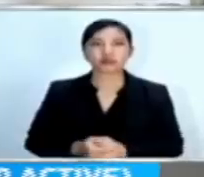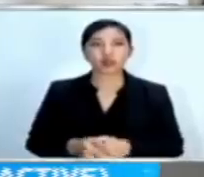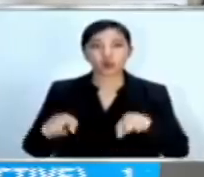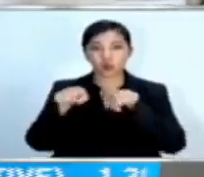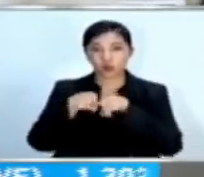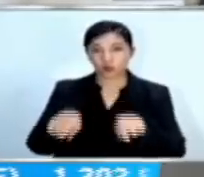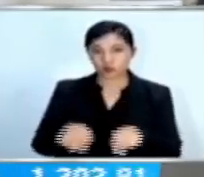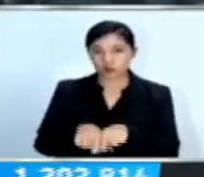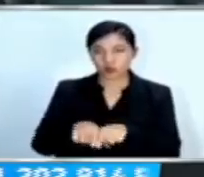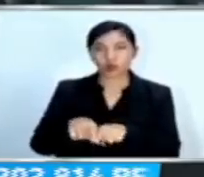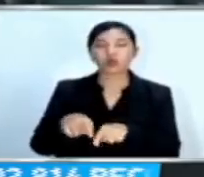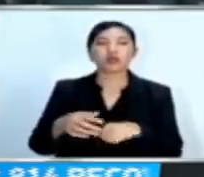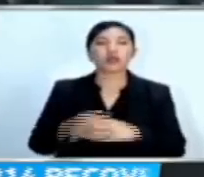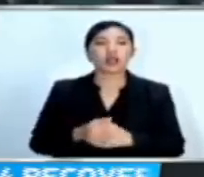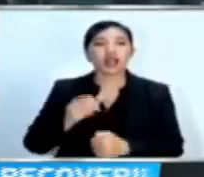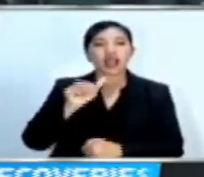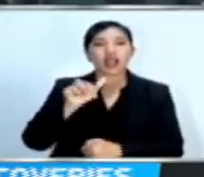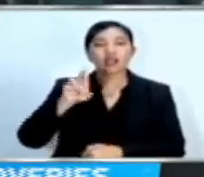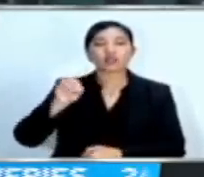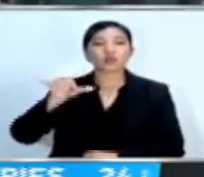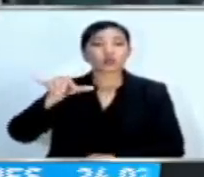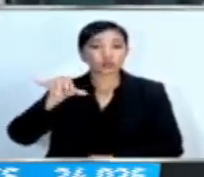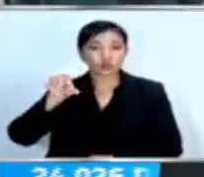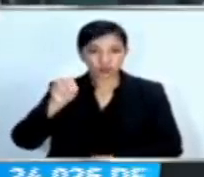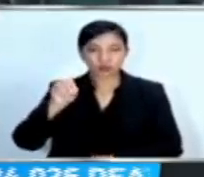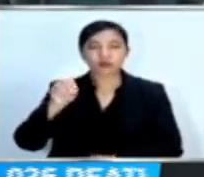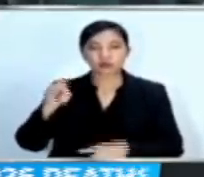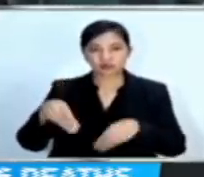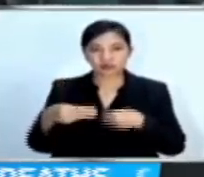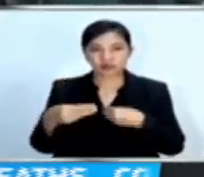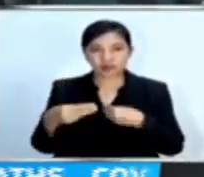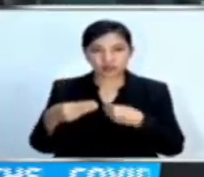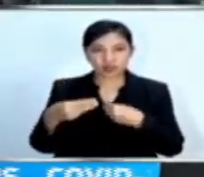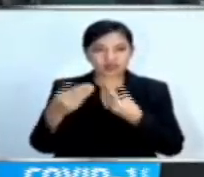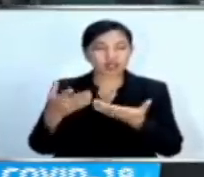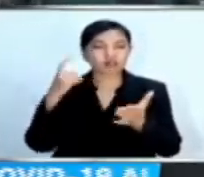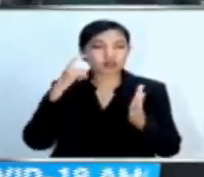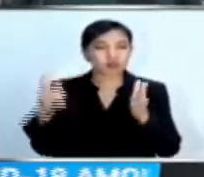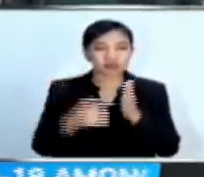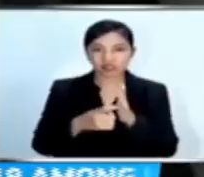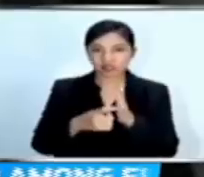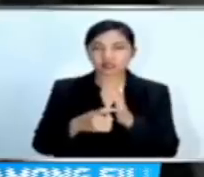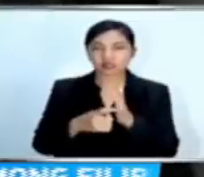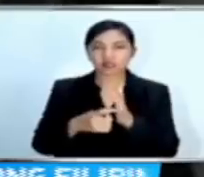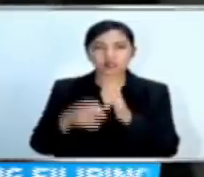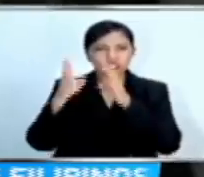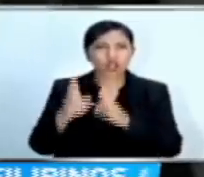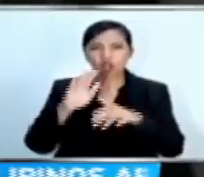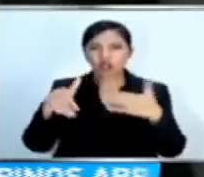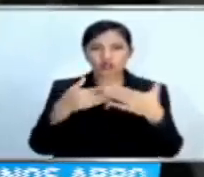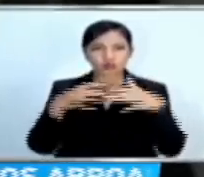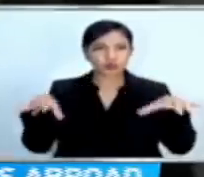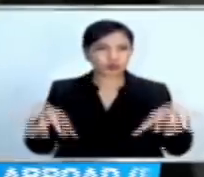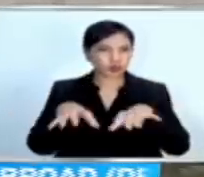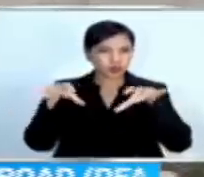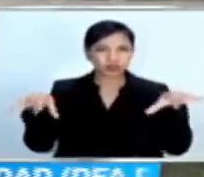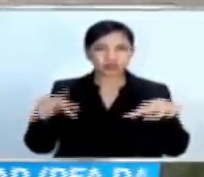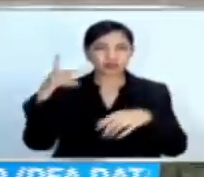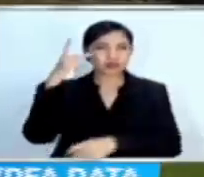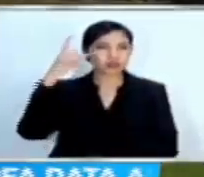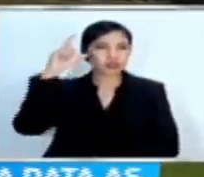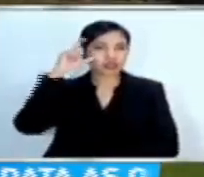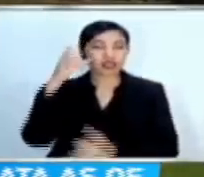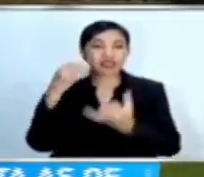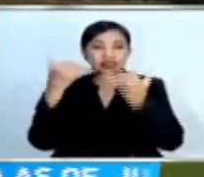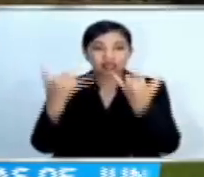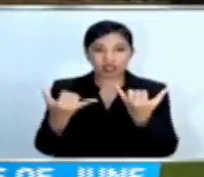sariling nagawa ni Aquino, bukod pa sa pagiging isa sa mga mahalagang tao sa kasaysayan. Half-staff ngayon sa Malacanang, Senado